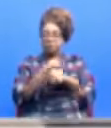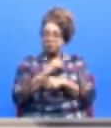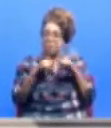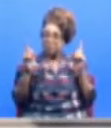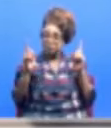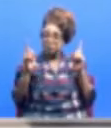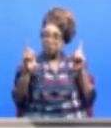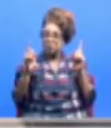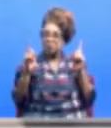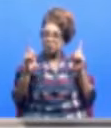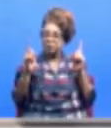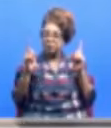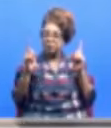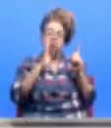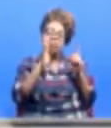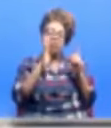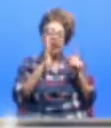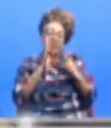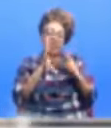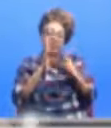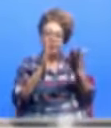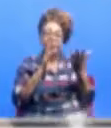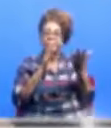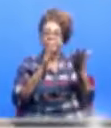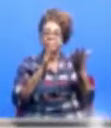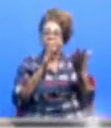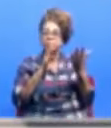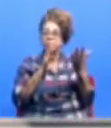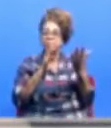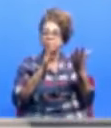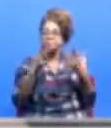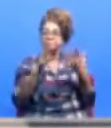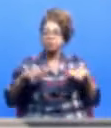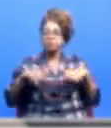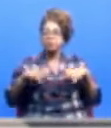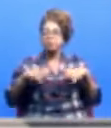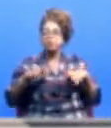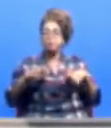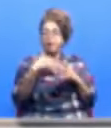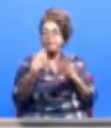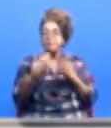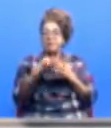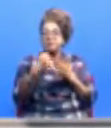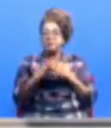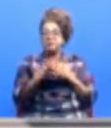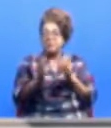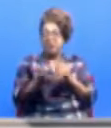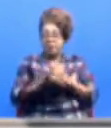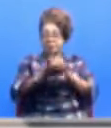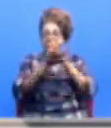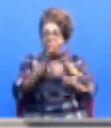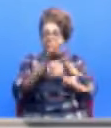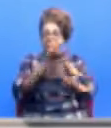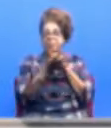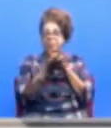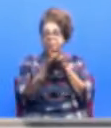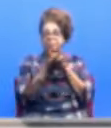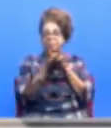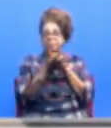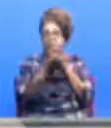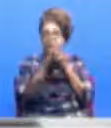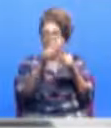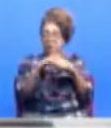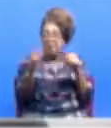Lakini ile rumors yenye naenea kwa mtaa, kuna watu wenye wako na pesa kwa mfuko wamesaidiwa